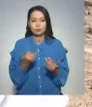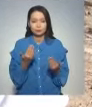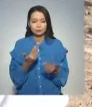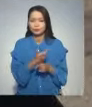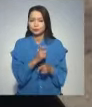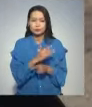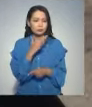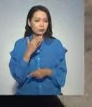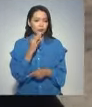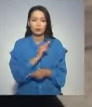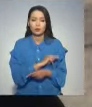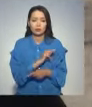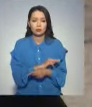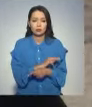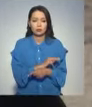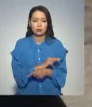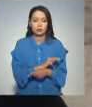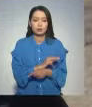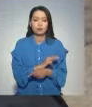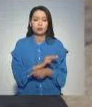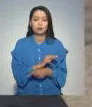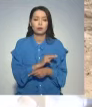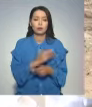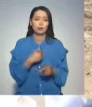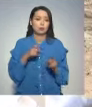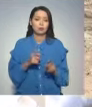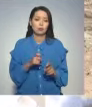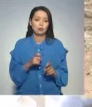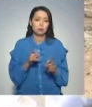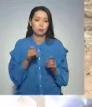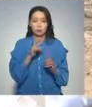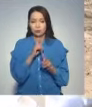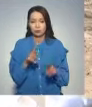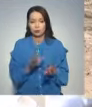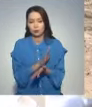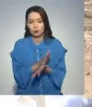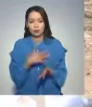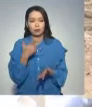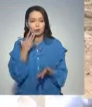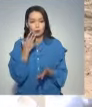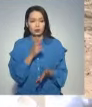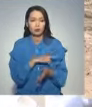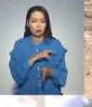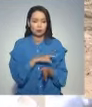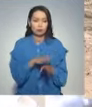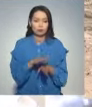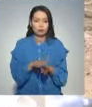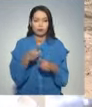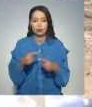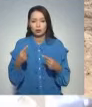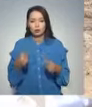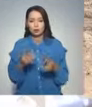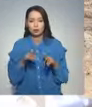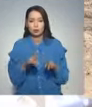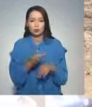көп. Жоқ дейді ғой. Мен отырамаймын. Мен балыққа барғым келеді. Балыққа барам, етем оң